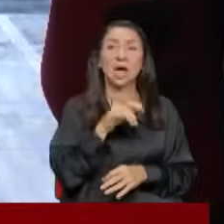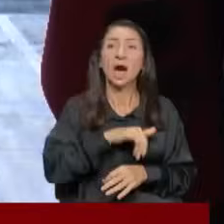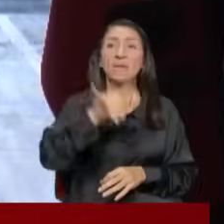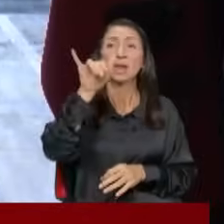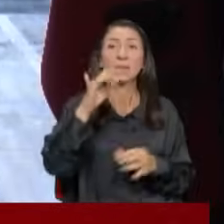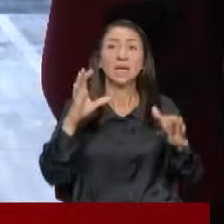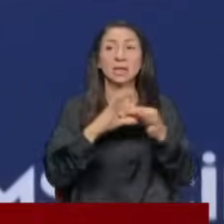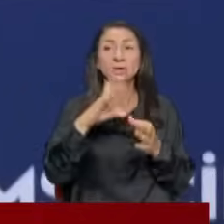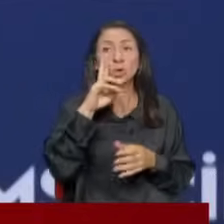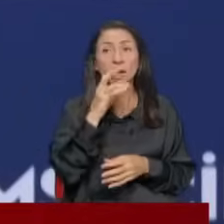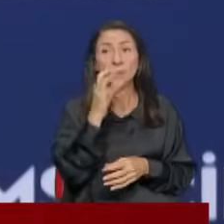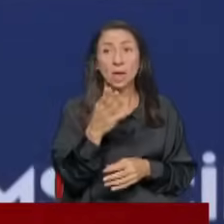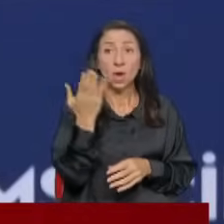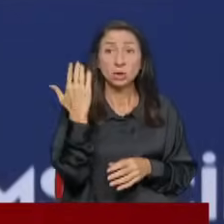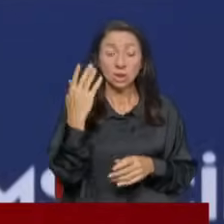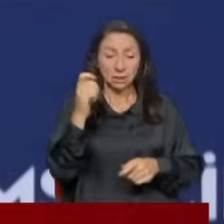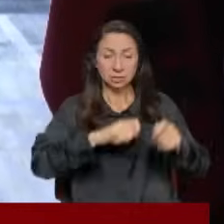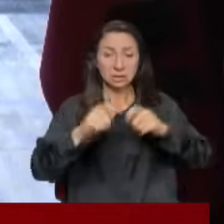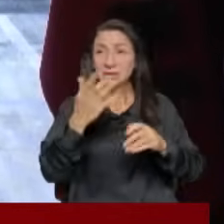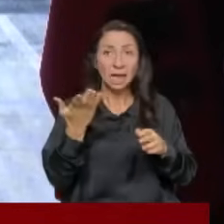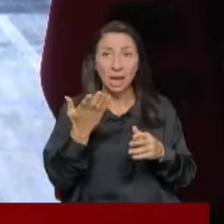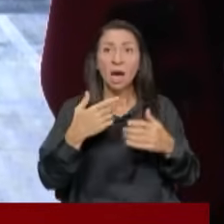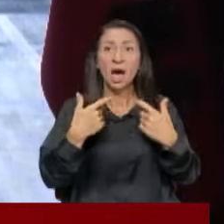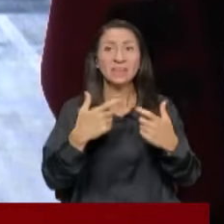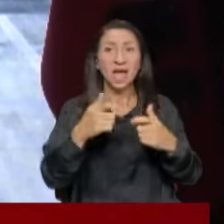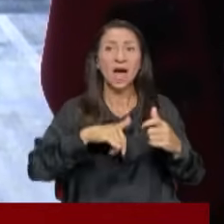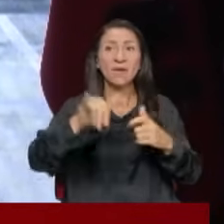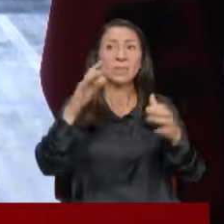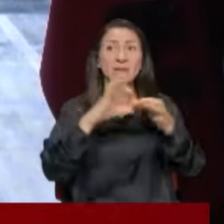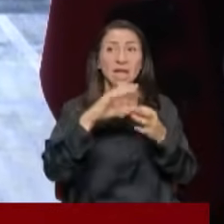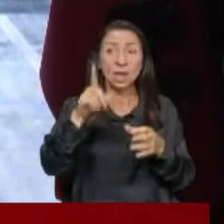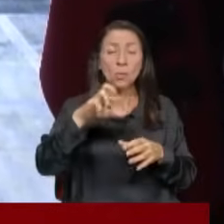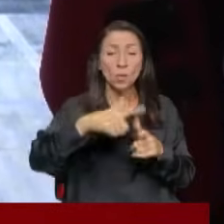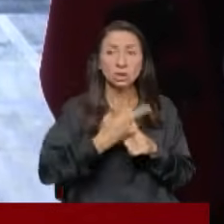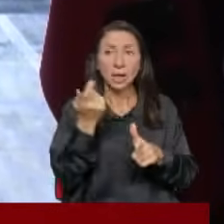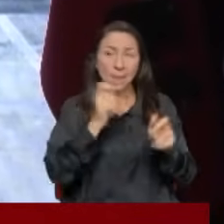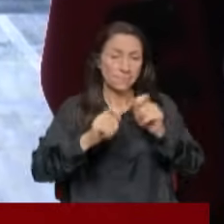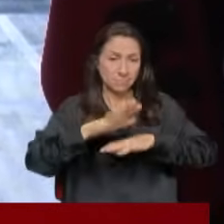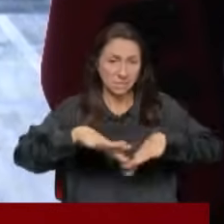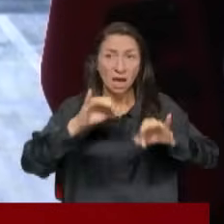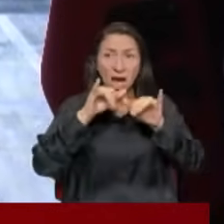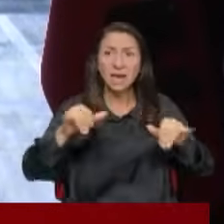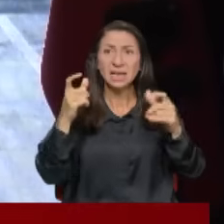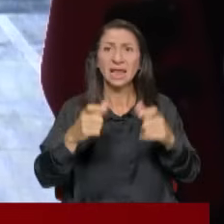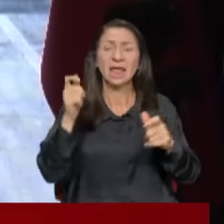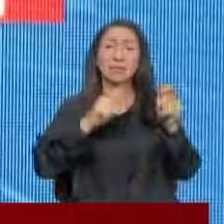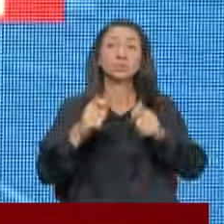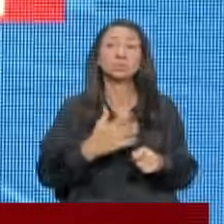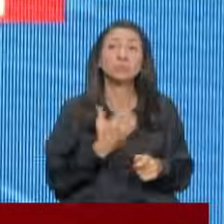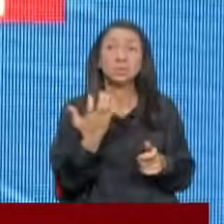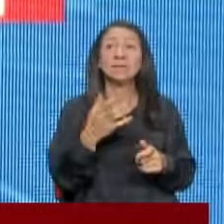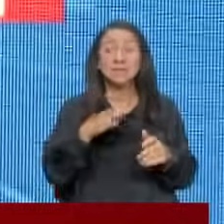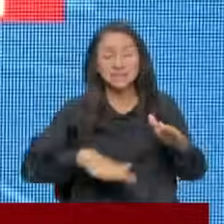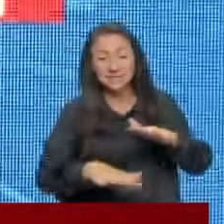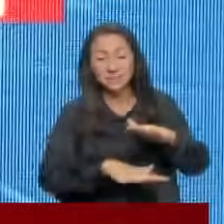Havalimanı ile ilgili son haberi önceki yapıları ne yapıyoruz Hatay Havalimanı ile ilgili projemizi yaptık aynı yere yapacağız maalesef